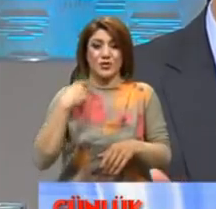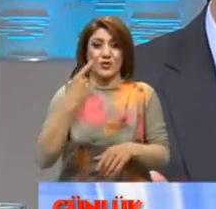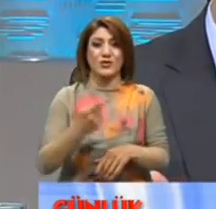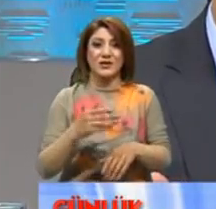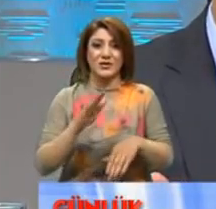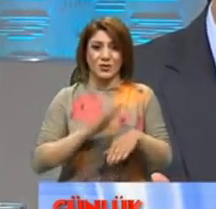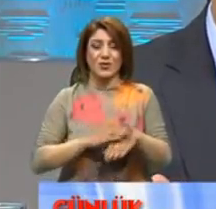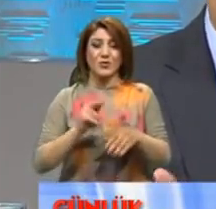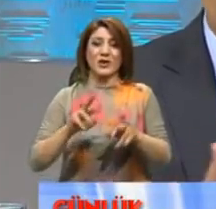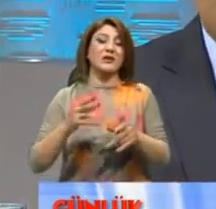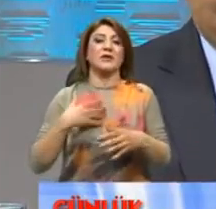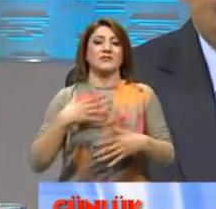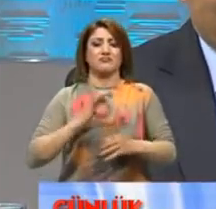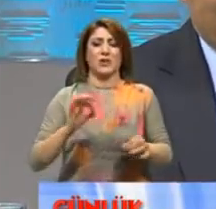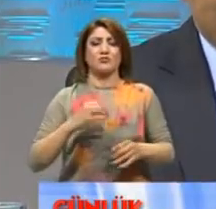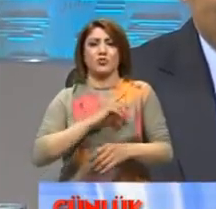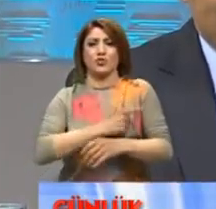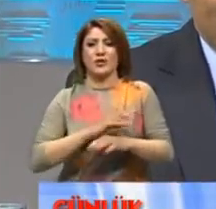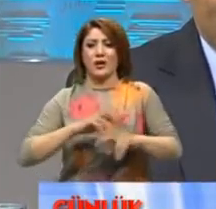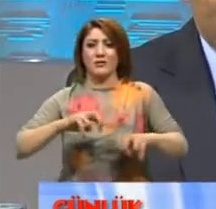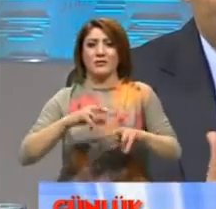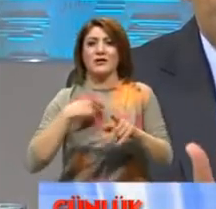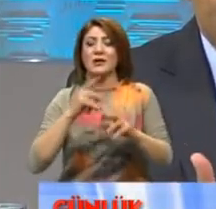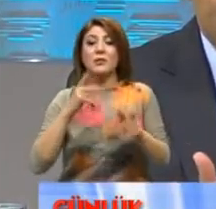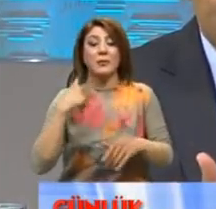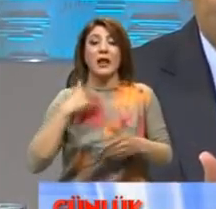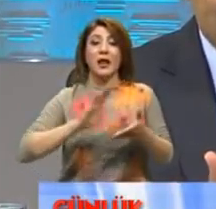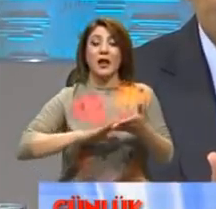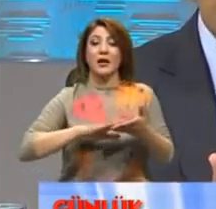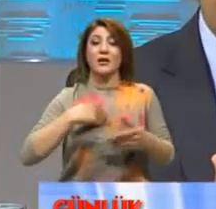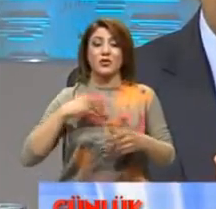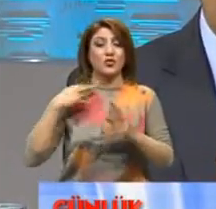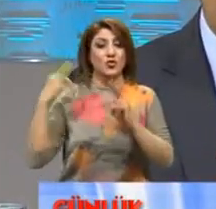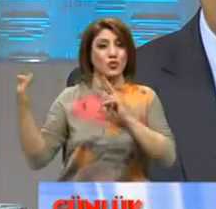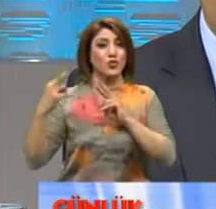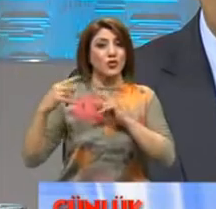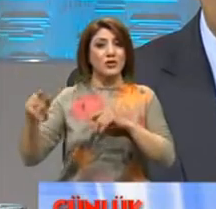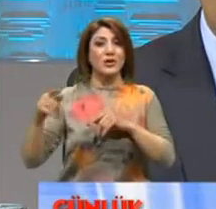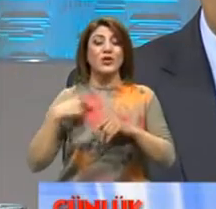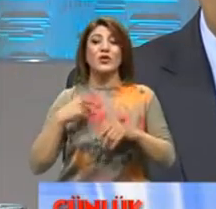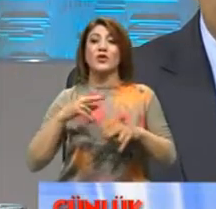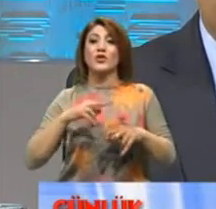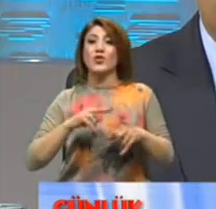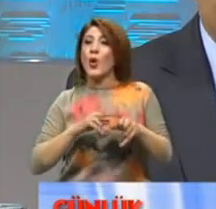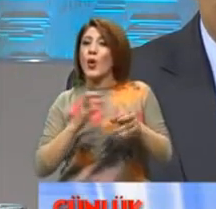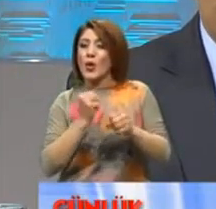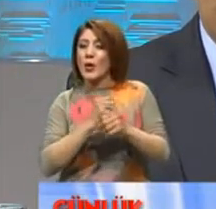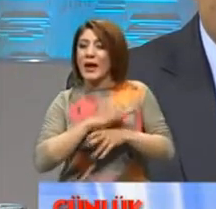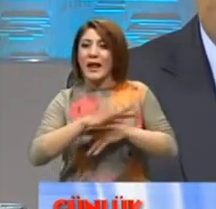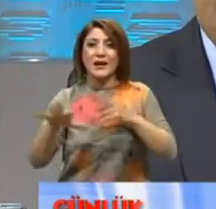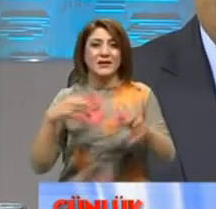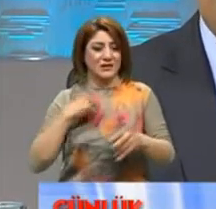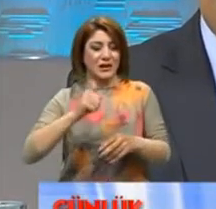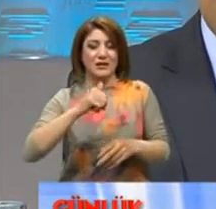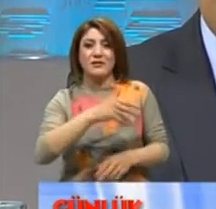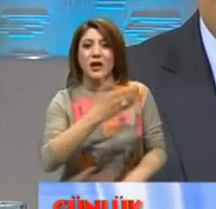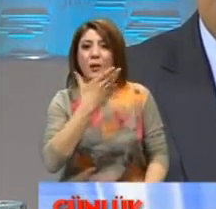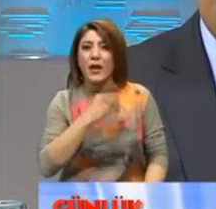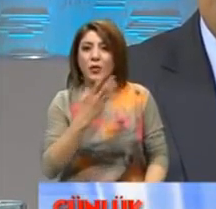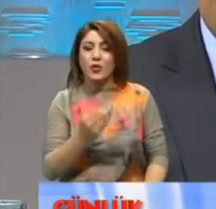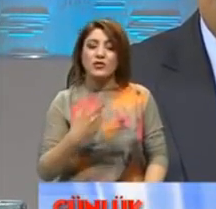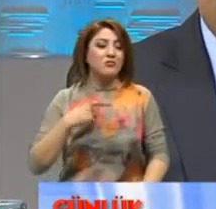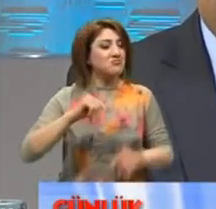Gerekli tedbirleri almak istiyoruz. Onun için de ben bizim arkadaşlarımızla görüşürken hep şunu deriz. Bölge müdürü, il müdürlerine. Yarın emekli olacaksınız. Muhtemelen